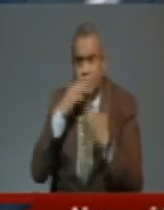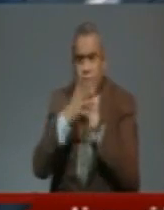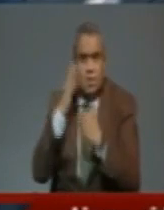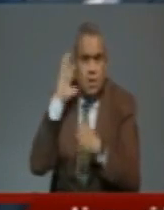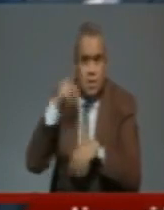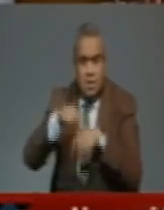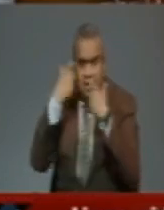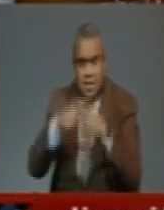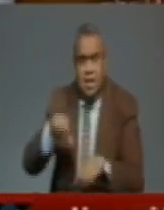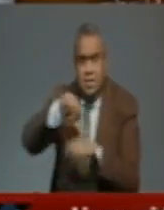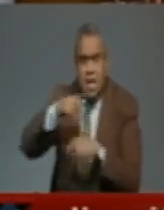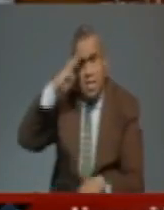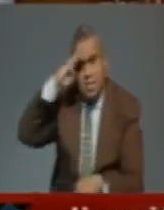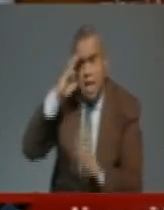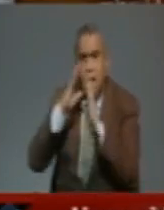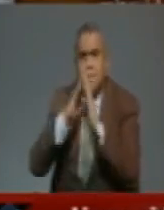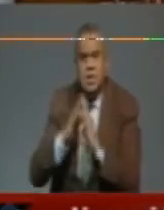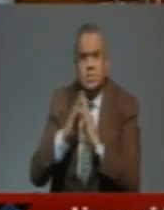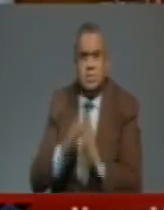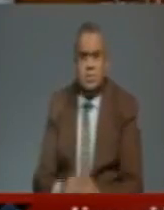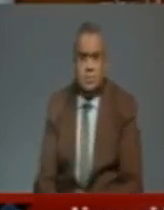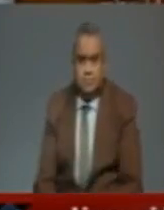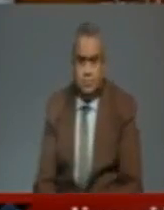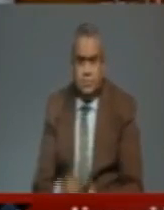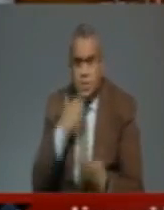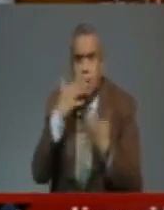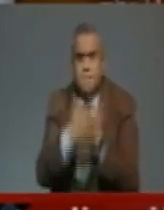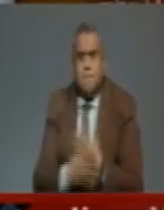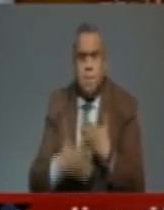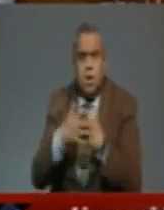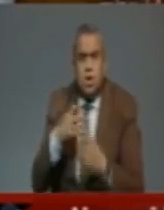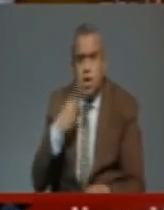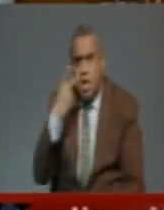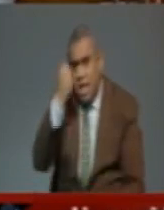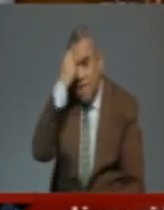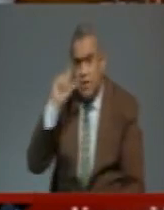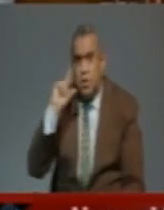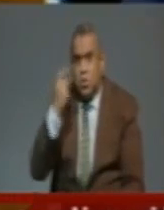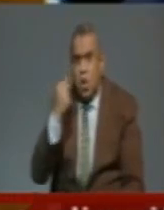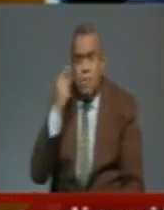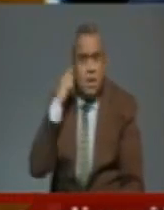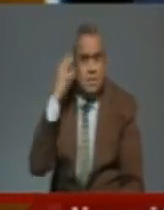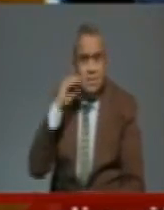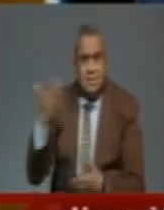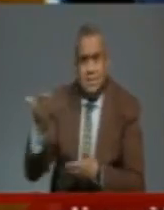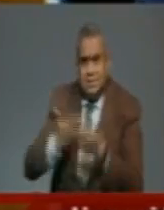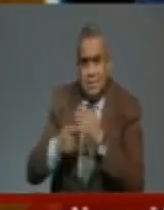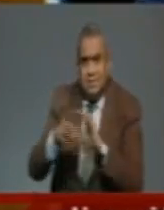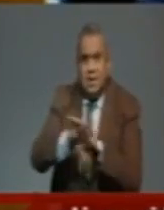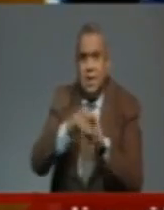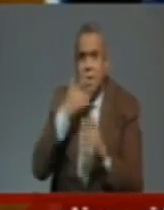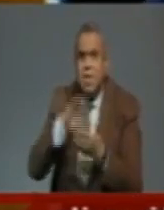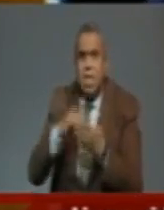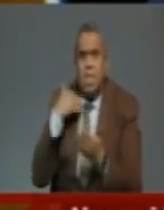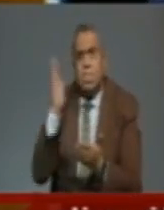مصر. فحضرتك قلت لي المشروع ده من 2015 بتعرض عليا، هو انتوا لسه ما بداتوش فيه؟ قلت